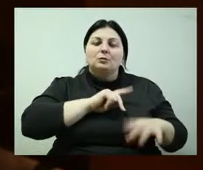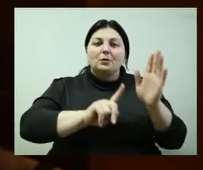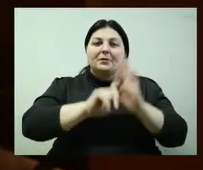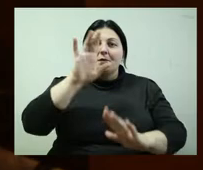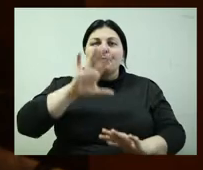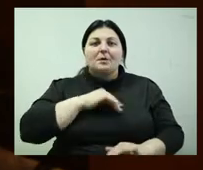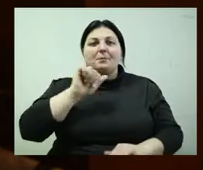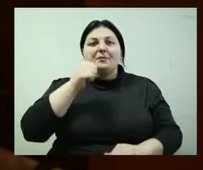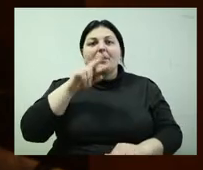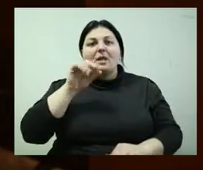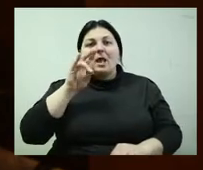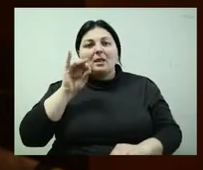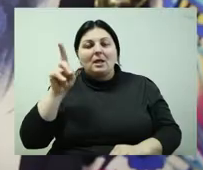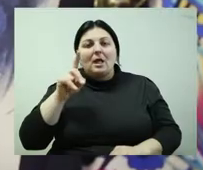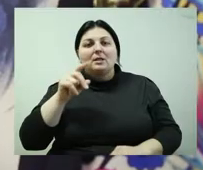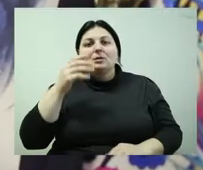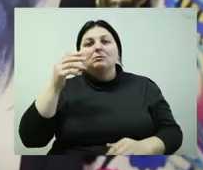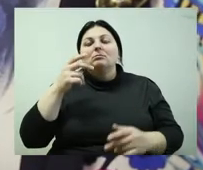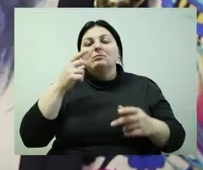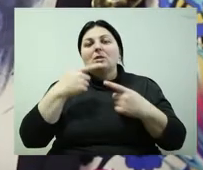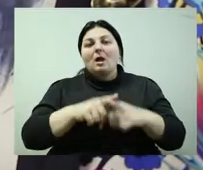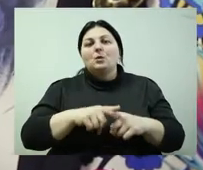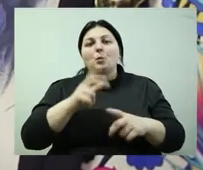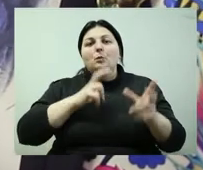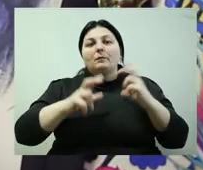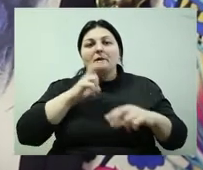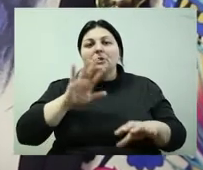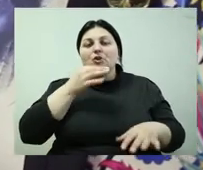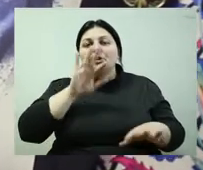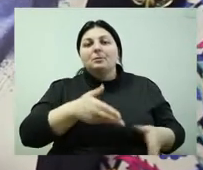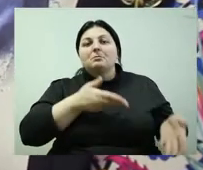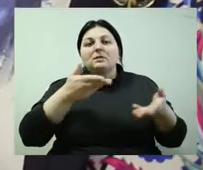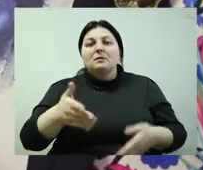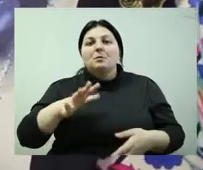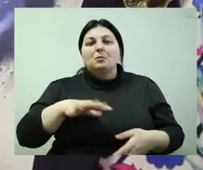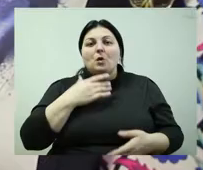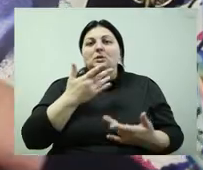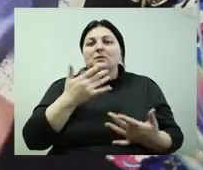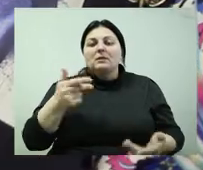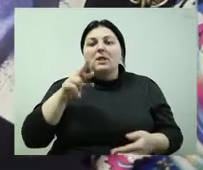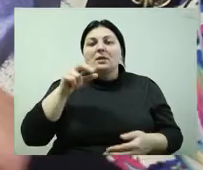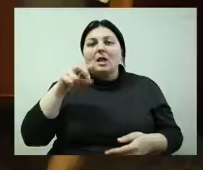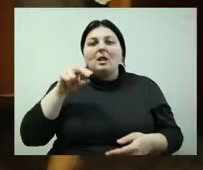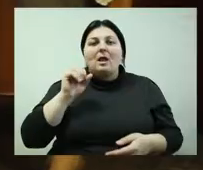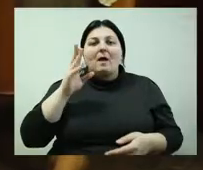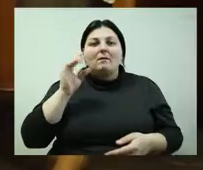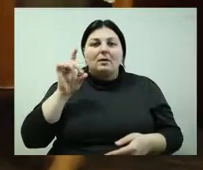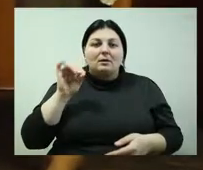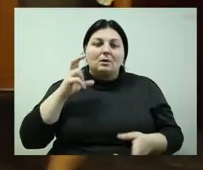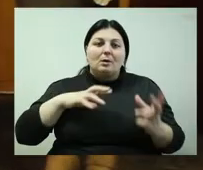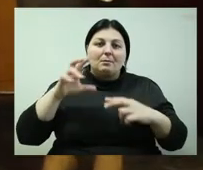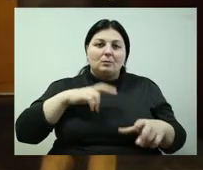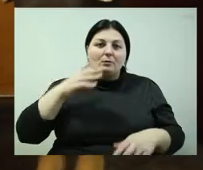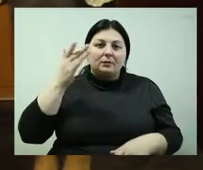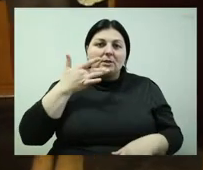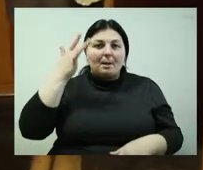პრობლემები. პირველი, ეს არის პრაქტიკაში გავრცელებული რთული გეომეტრიის მქონე სხვადასხვა სახის კონსტრუქციების მოდელირება